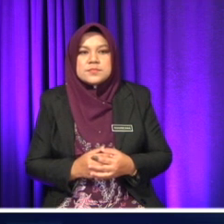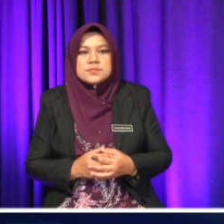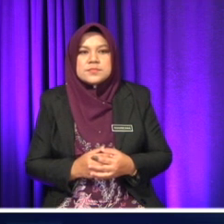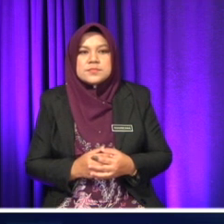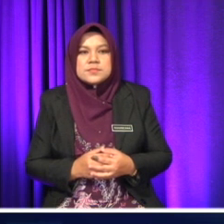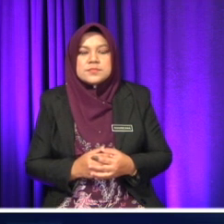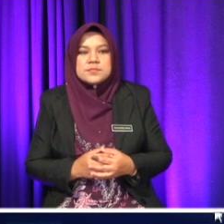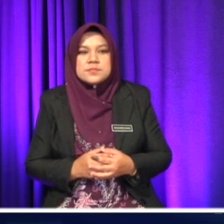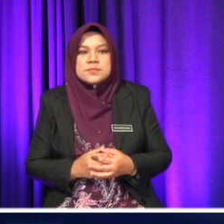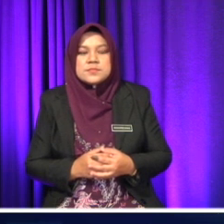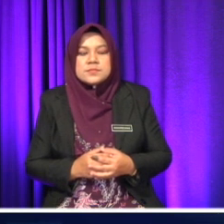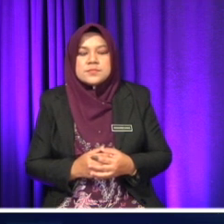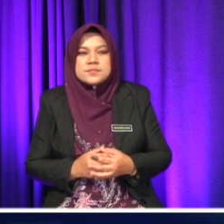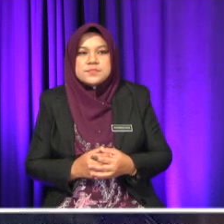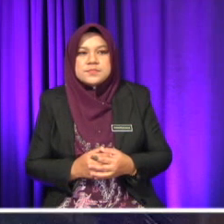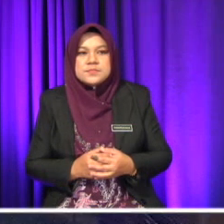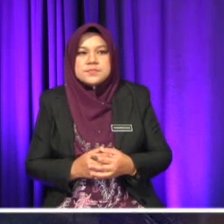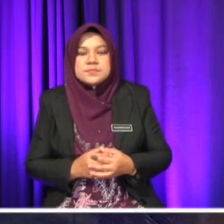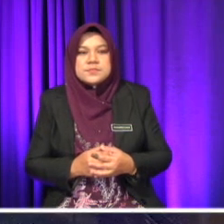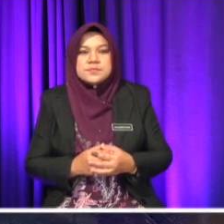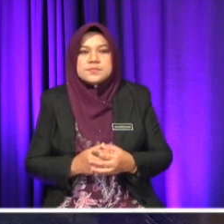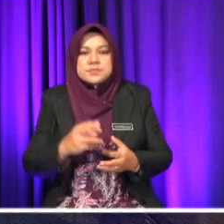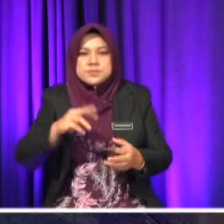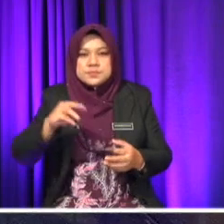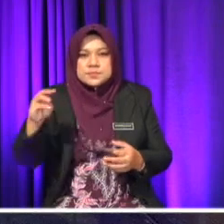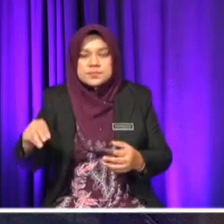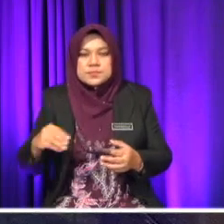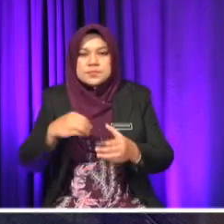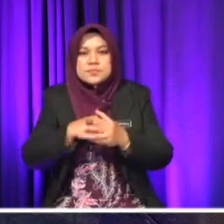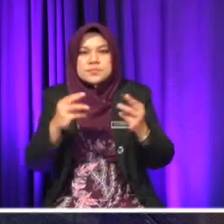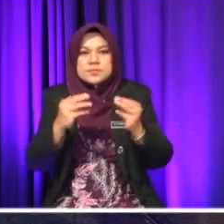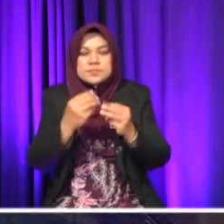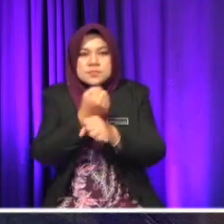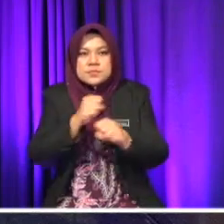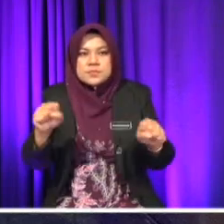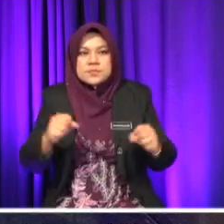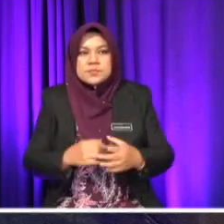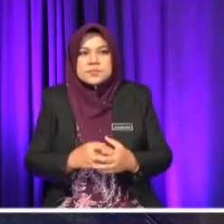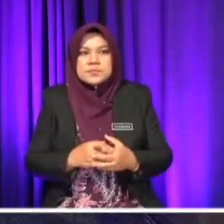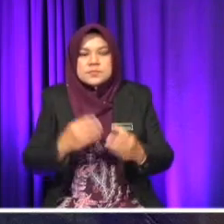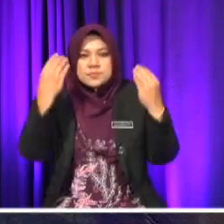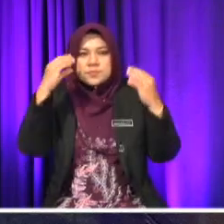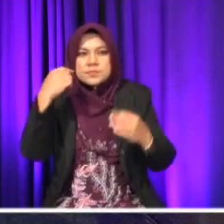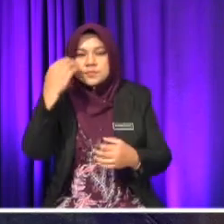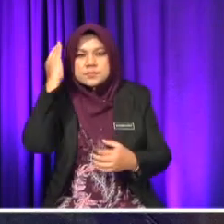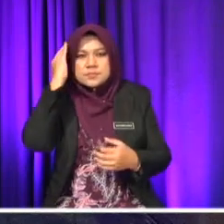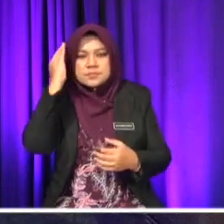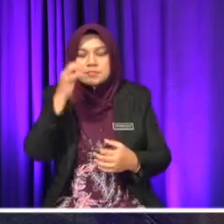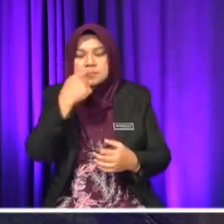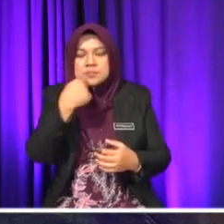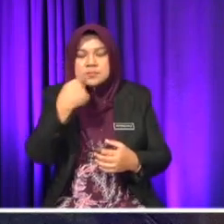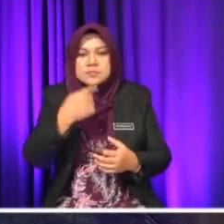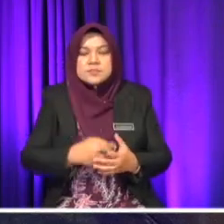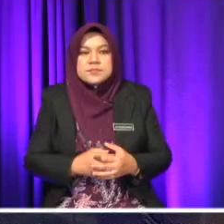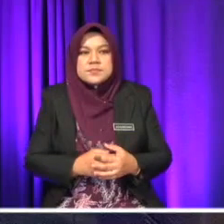di sini jadi anak-anak dalam Google tak tahu putaran akan berhenti pada tugas